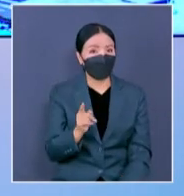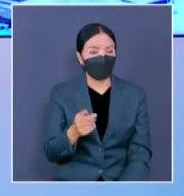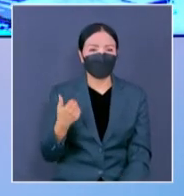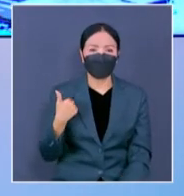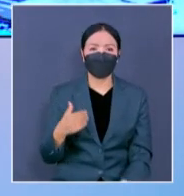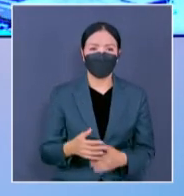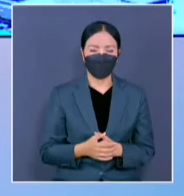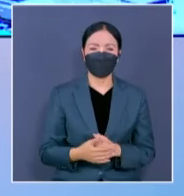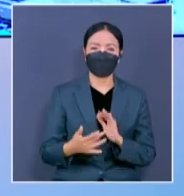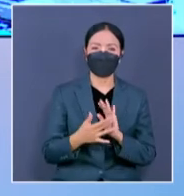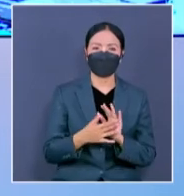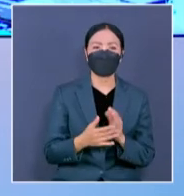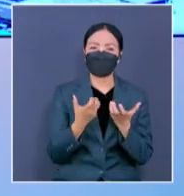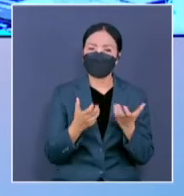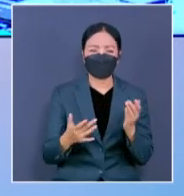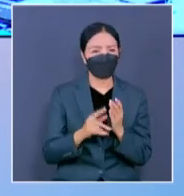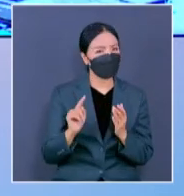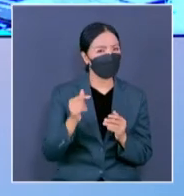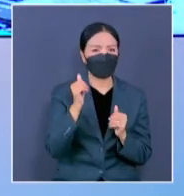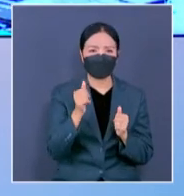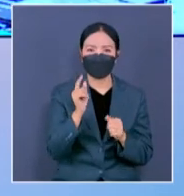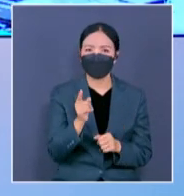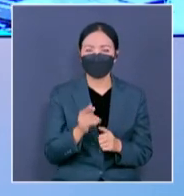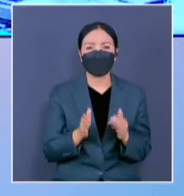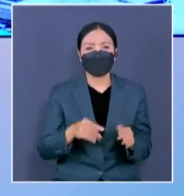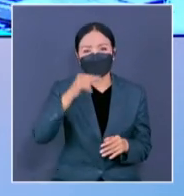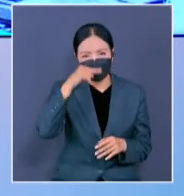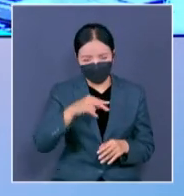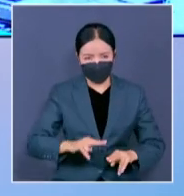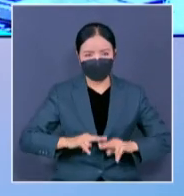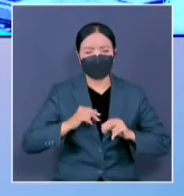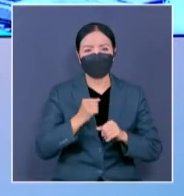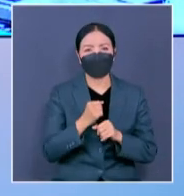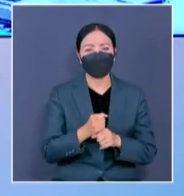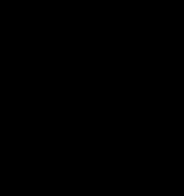ลักษณะของเทคโนโลยีแล้วก็นวัตกรรมที่เจ๋งมากๆทำโดยคนไทยแล้วก็นักศึกษาด้วยค่ะ